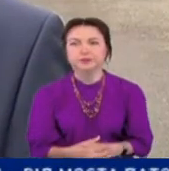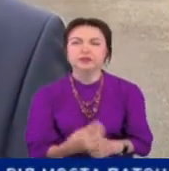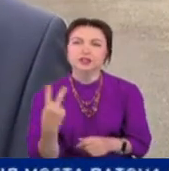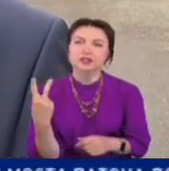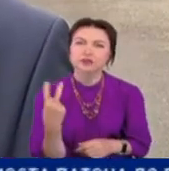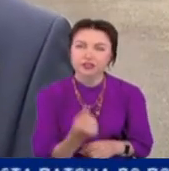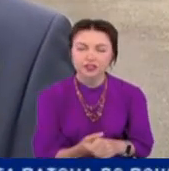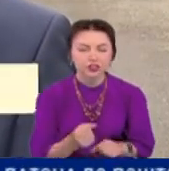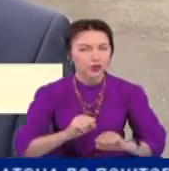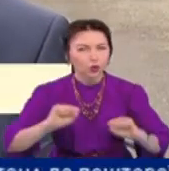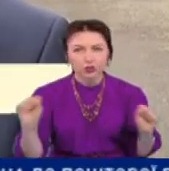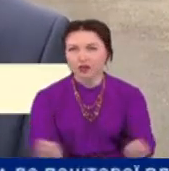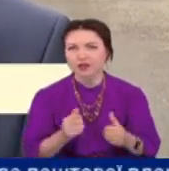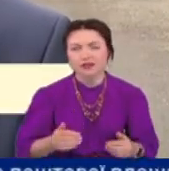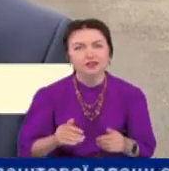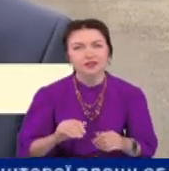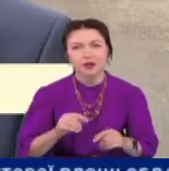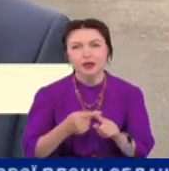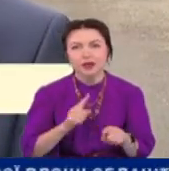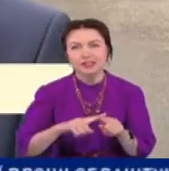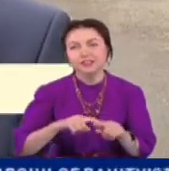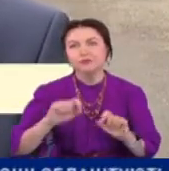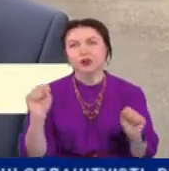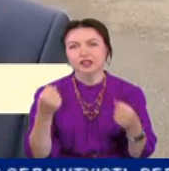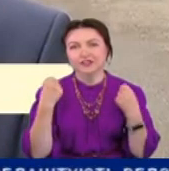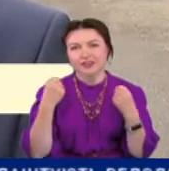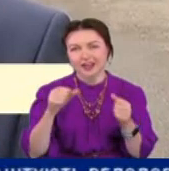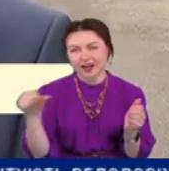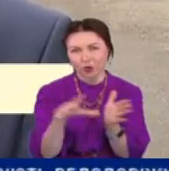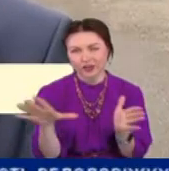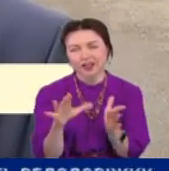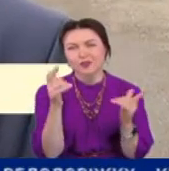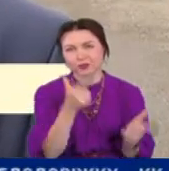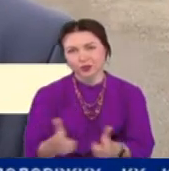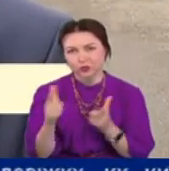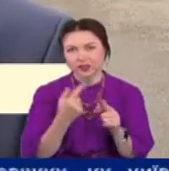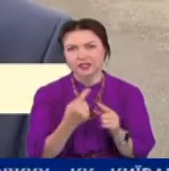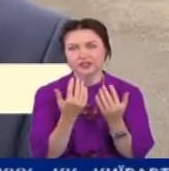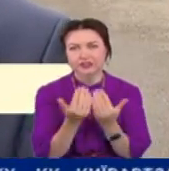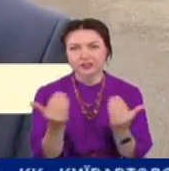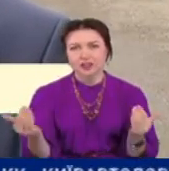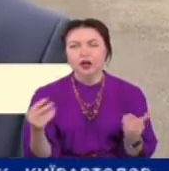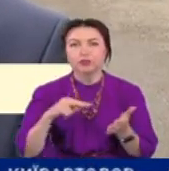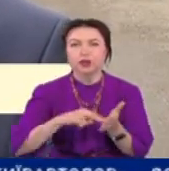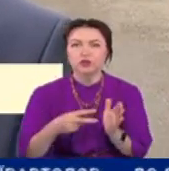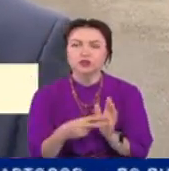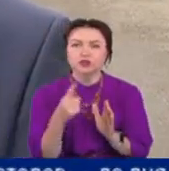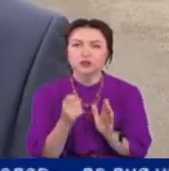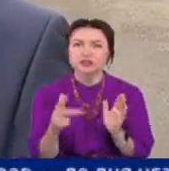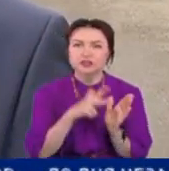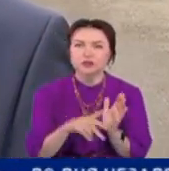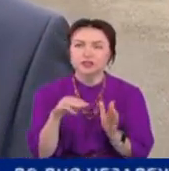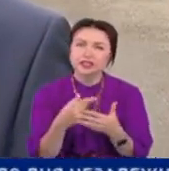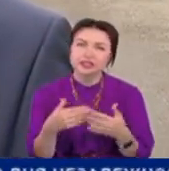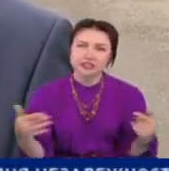Ми ударними темпами, фактично ставлячи спортивні рекорди, підготували цю виставку. Загалом ми планували висадити 170 тисяч різних квіток,